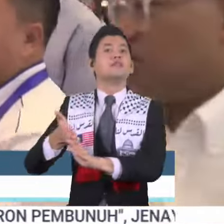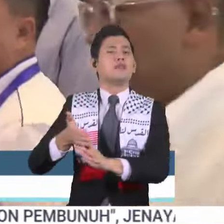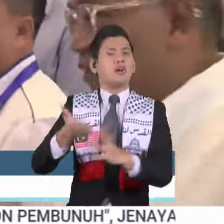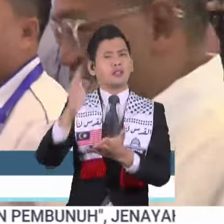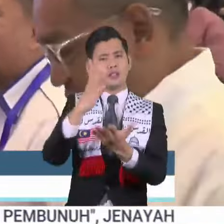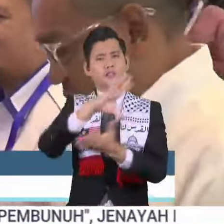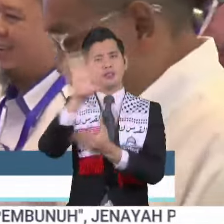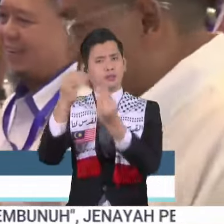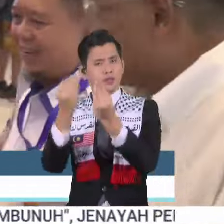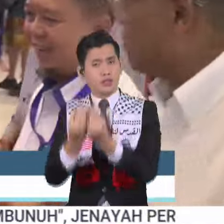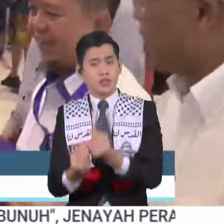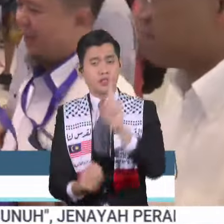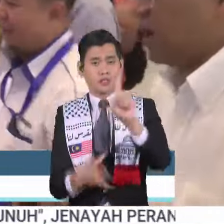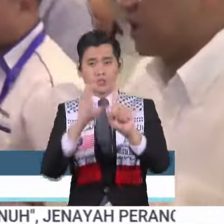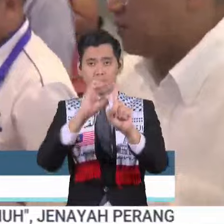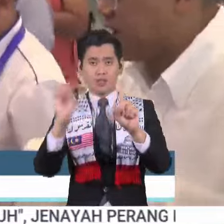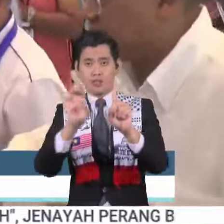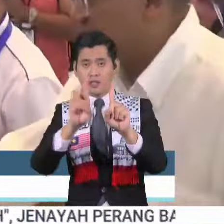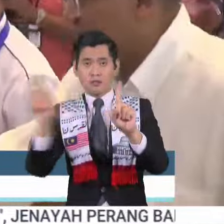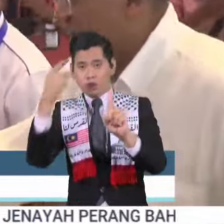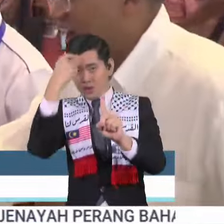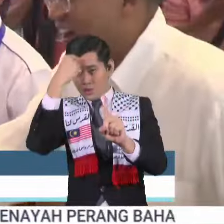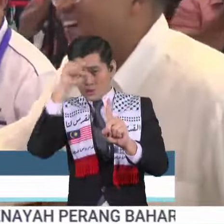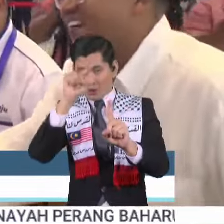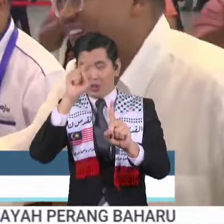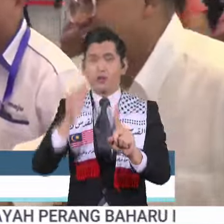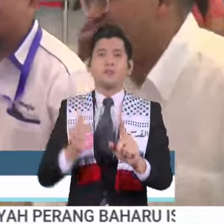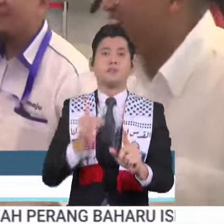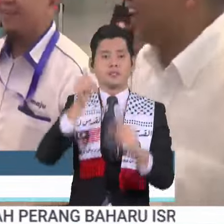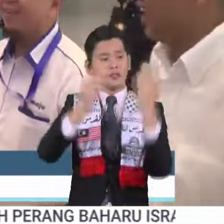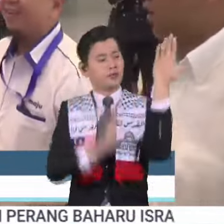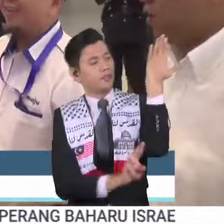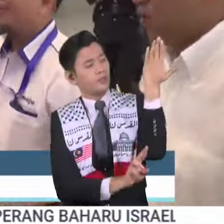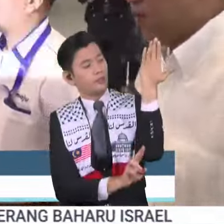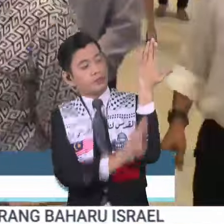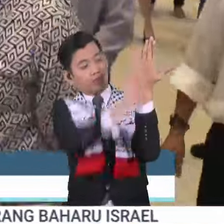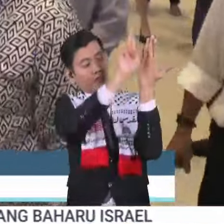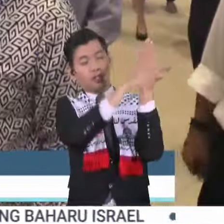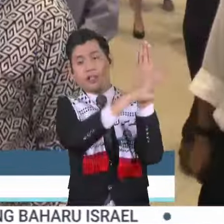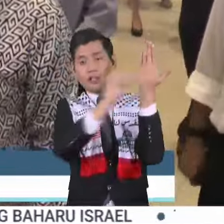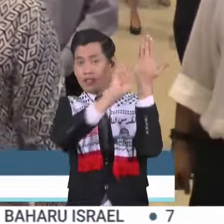kira-kira 100,000 tiket lagi adalah bagi perjalanan ke utara dan selatan.